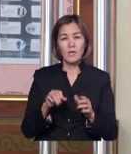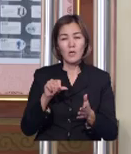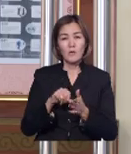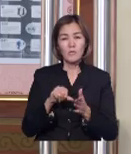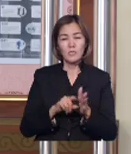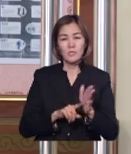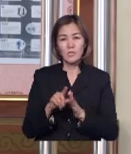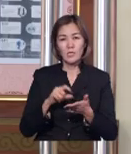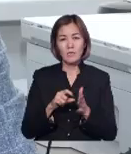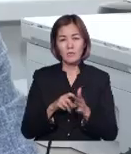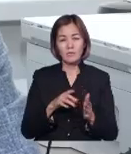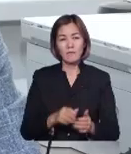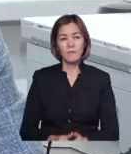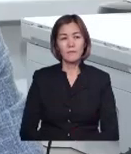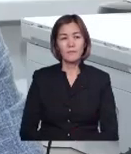начальных